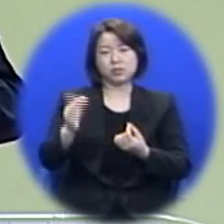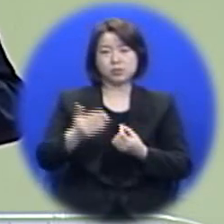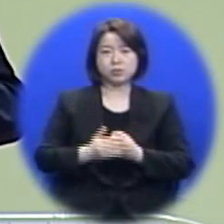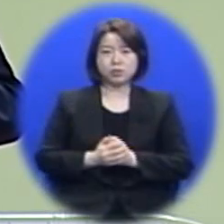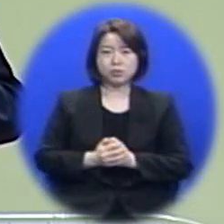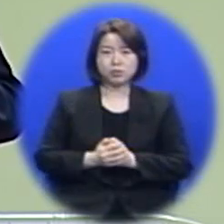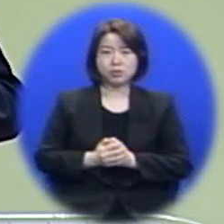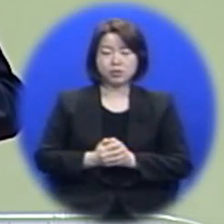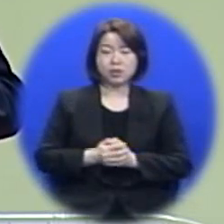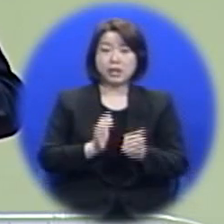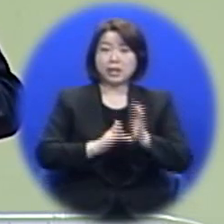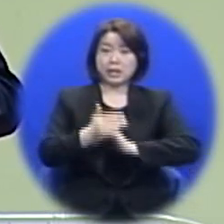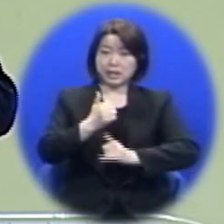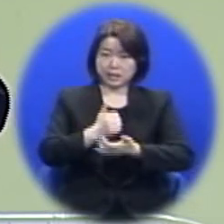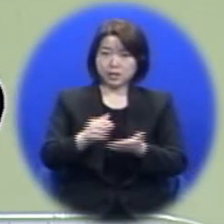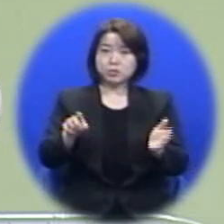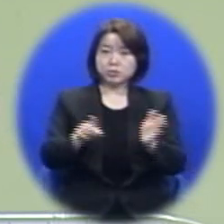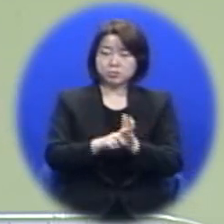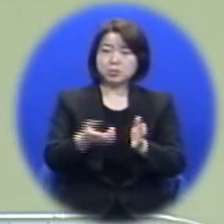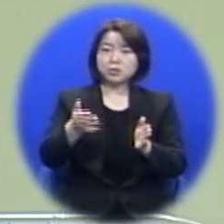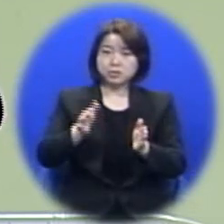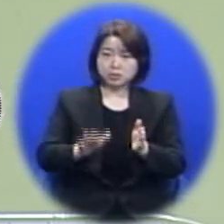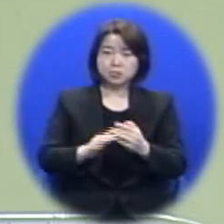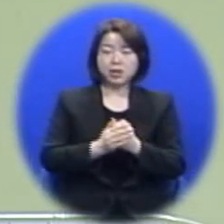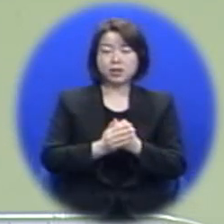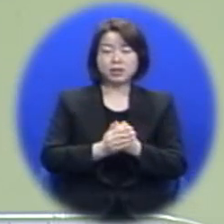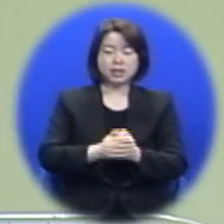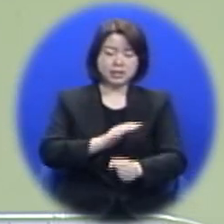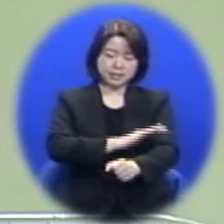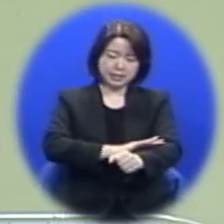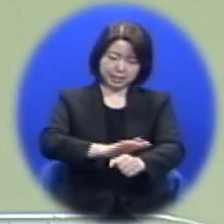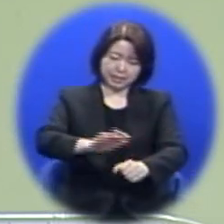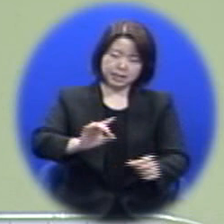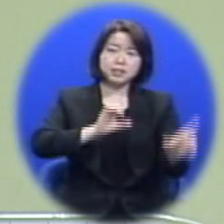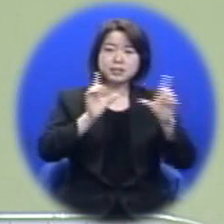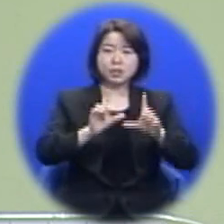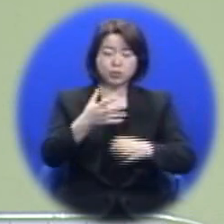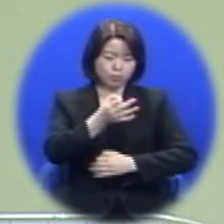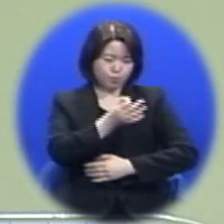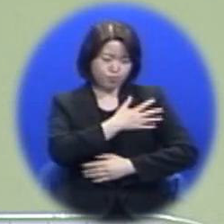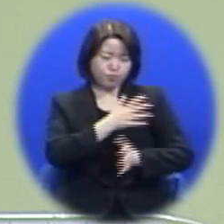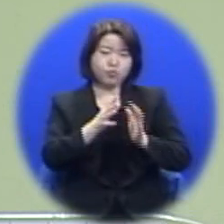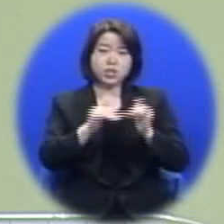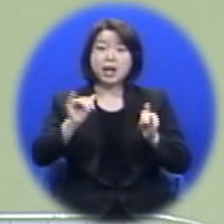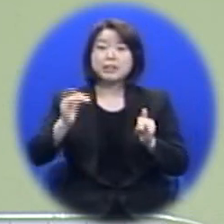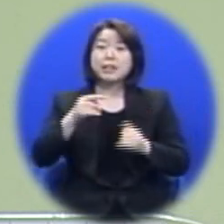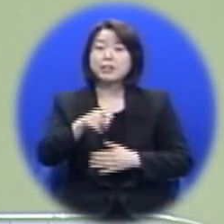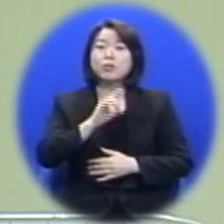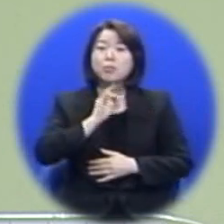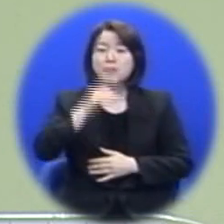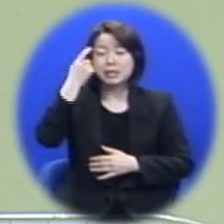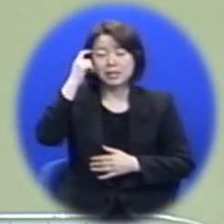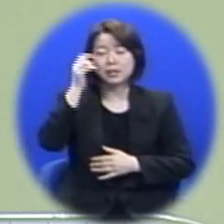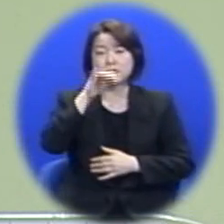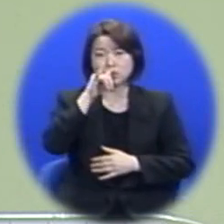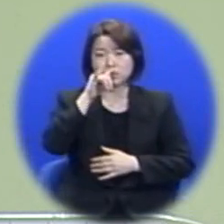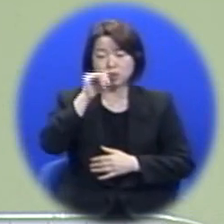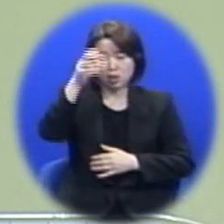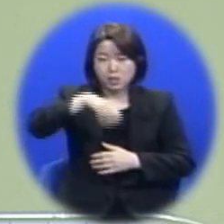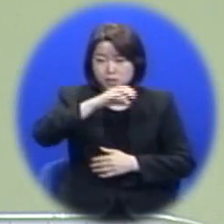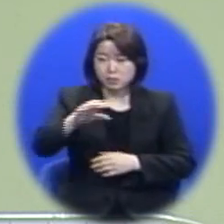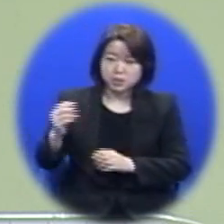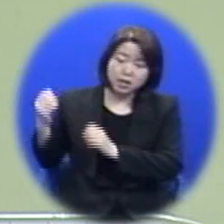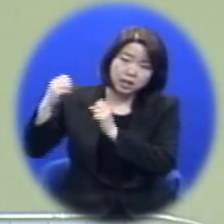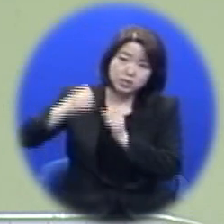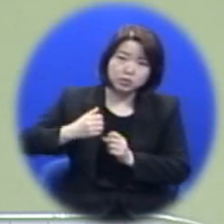예수를 믿고 도 그저 잘 살고 부자 되는 것만 생각하지 십자가 지고 예수님을 따라 가야 된다는